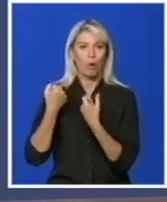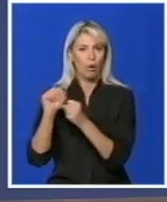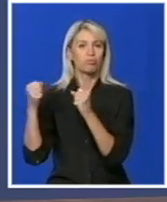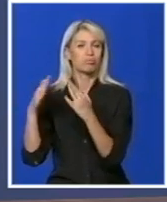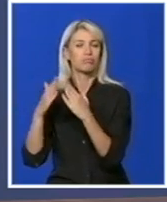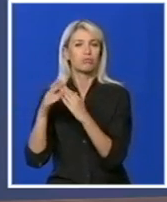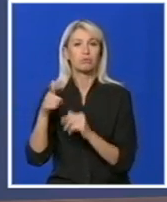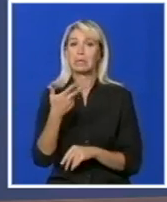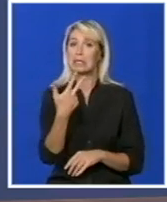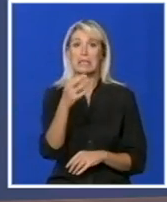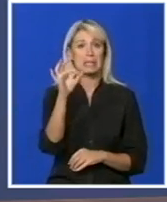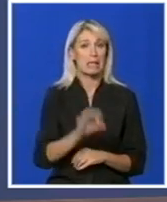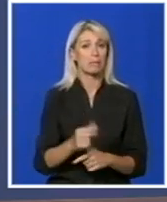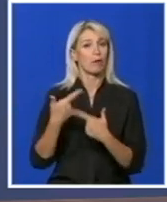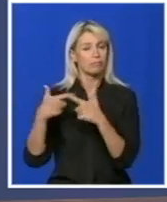do 30%.